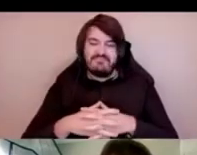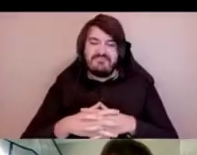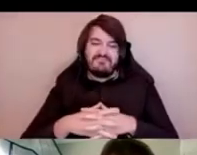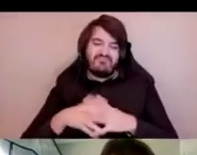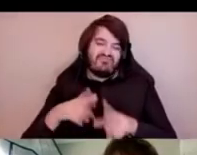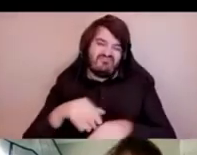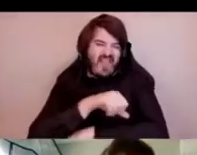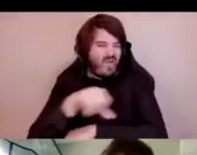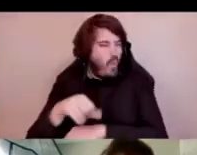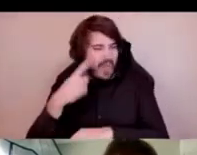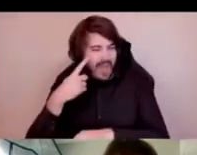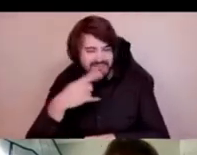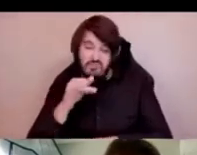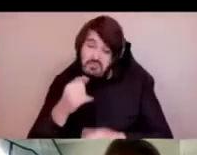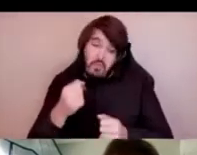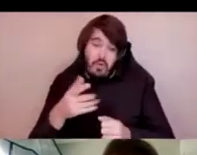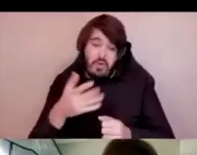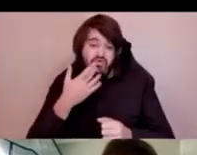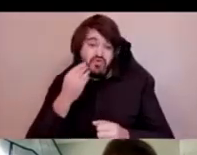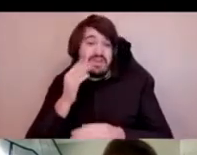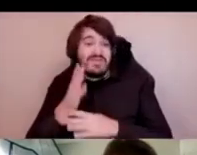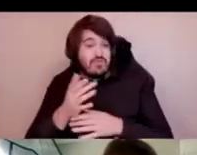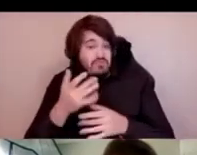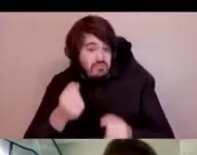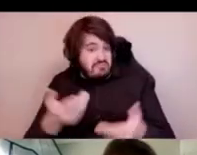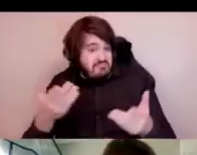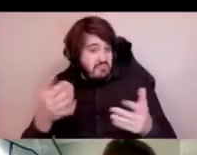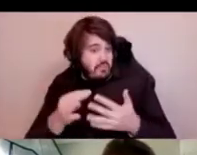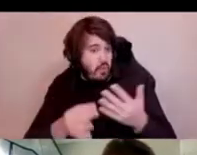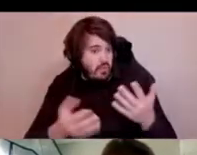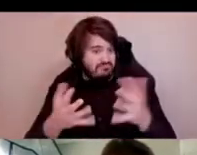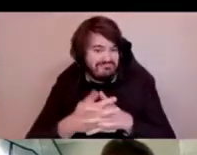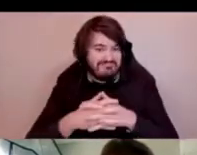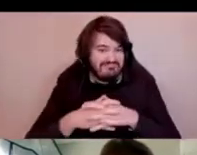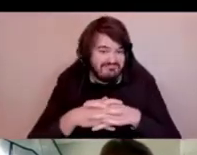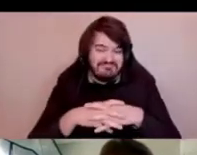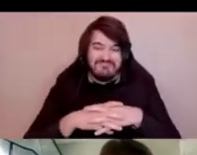balcon. Alors, c'est une option aussi que vous pouvez faire chez vous.